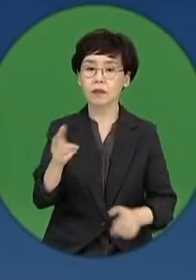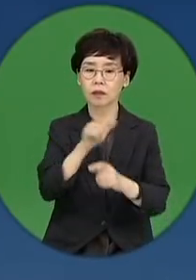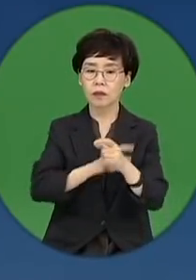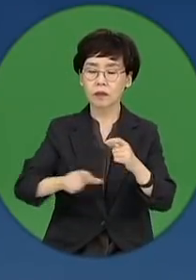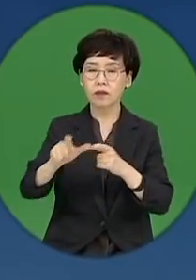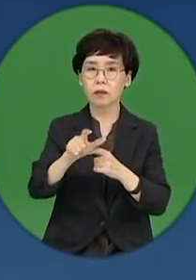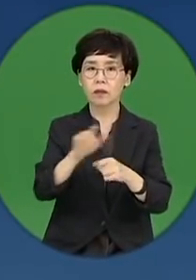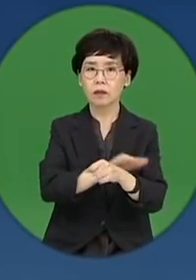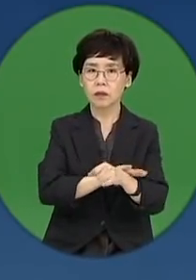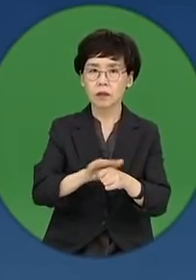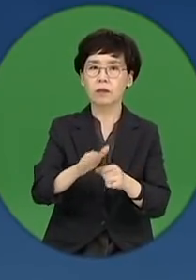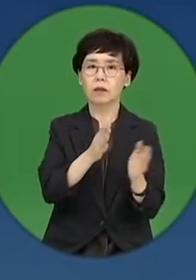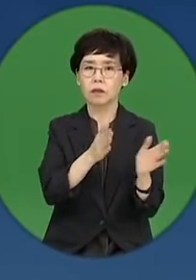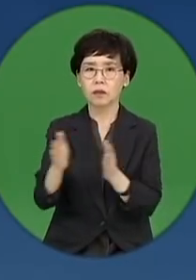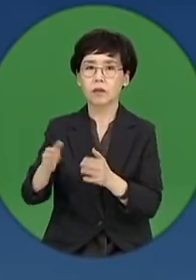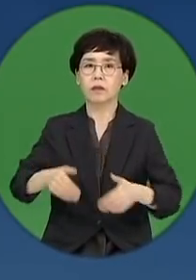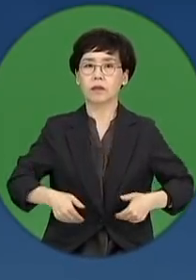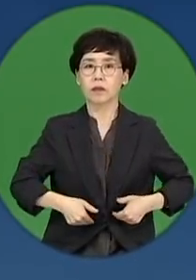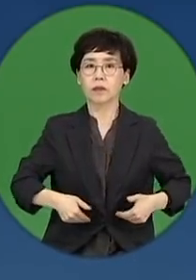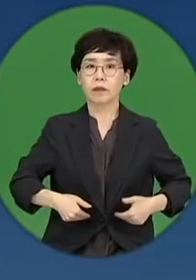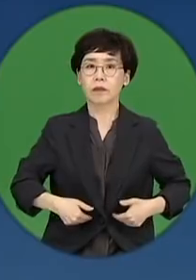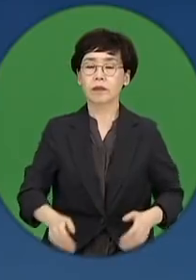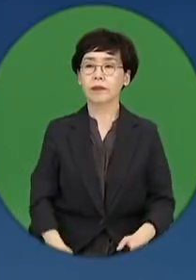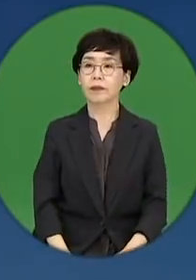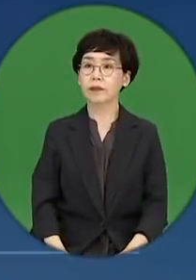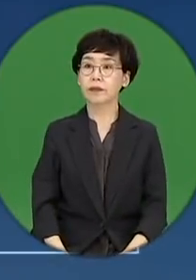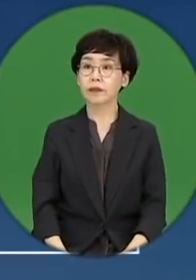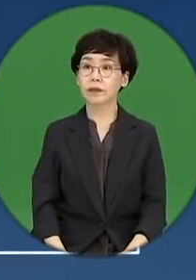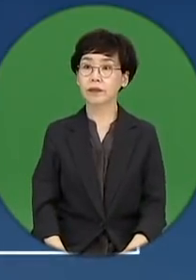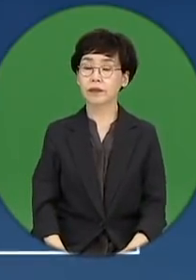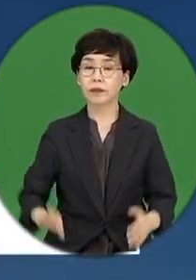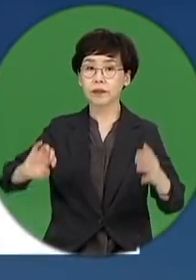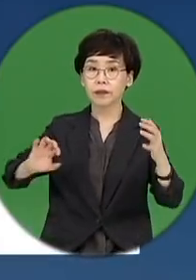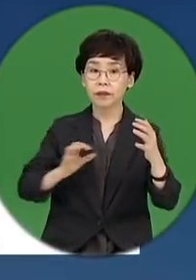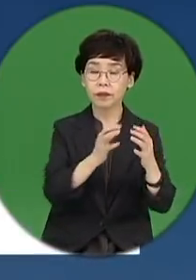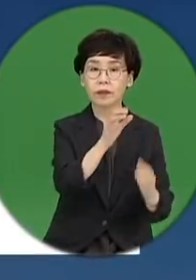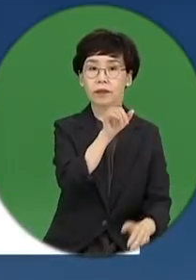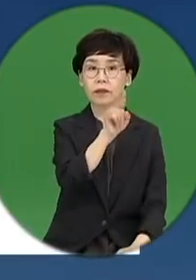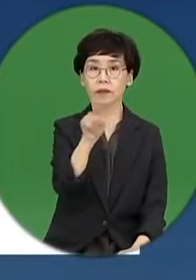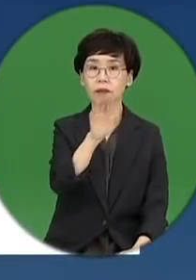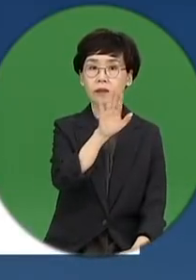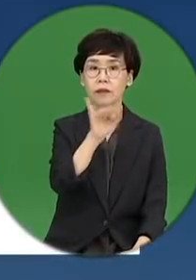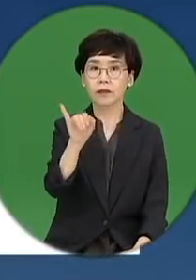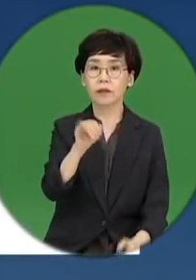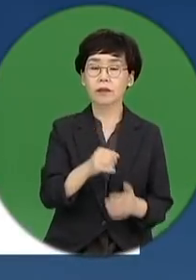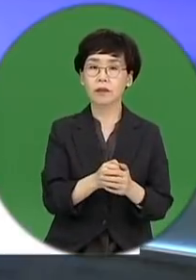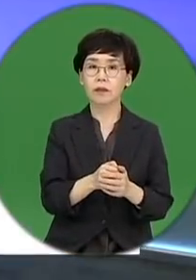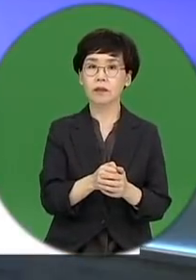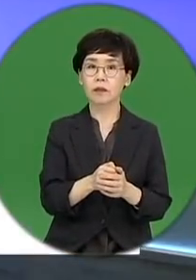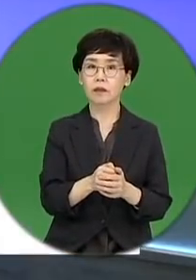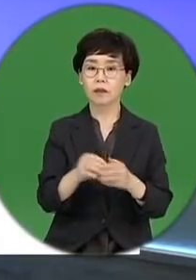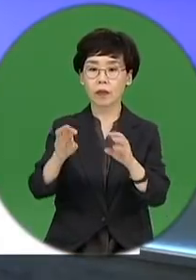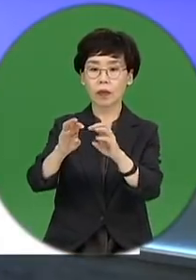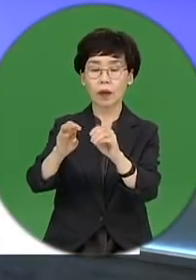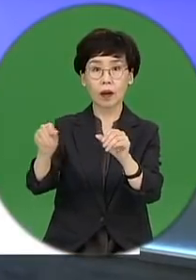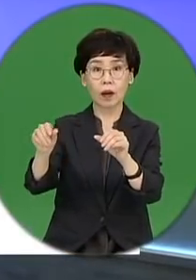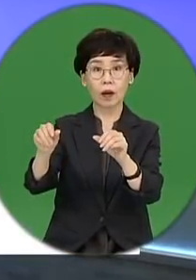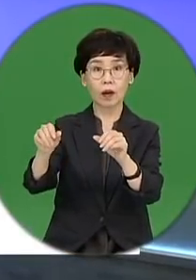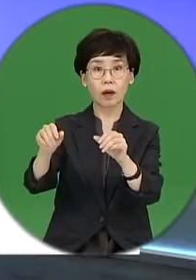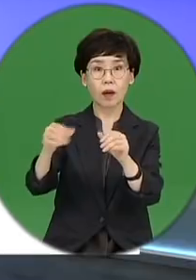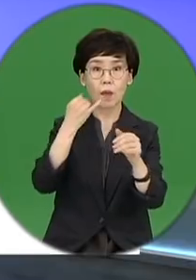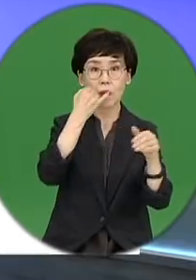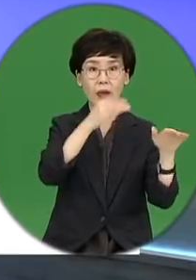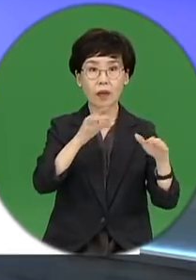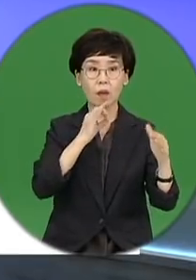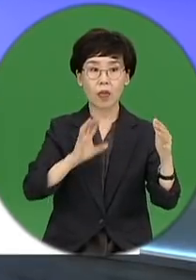단단히 대비를 해야 되겠다는 생각이 듭니다. 자, 그러면 태풍 바비는 내륙 지방에는 상륙을 안 하는 겁니까? 계속 서해안 따라서